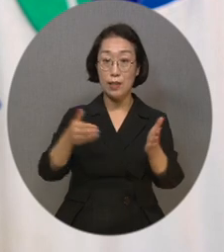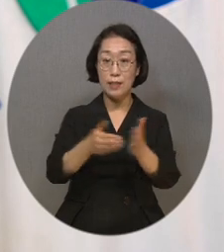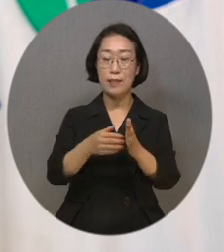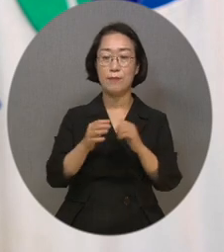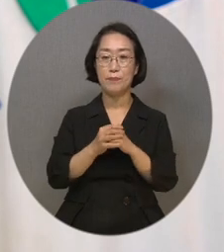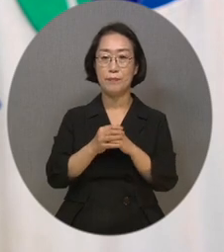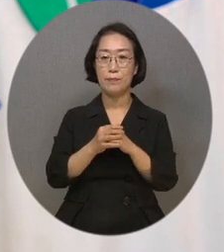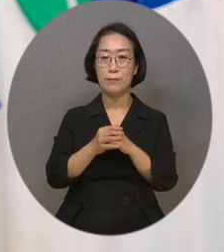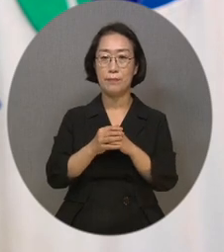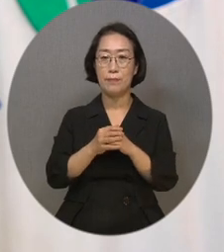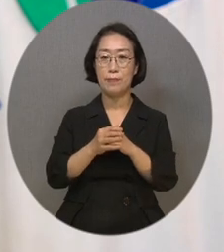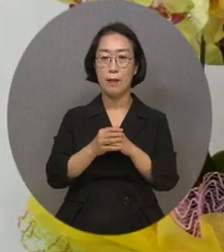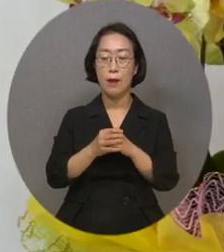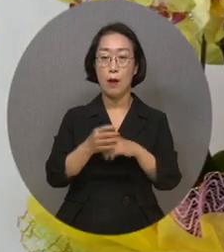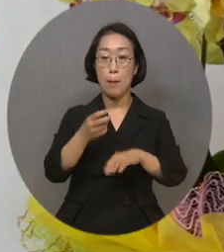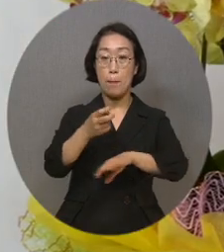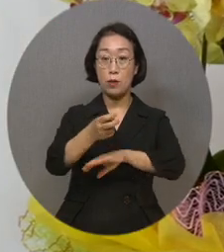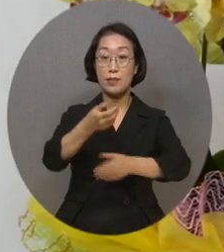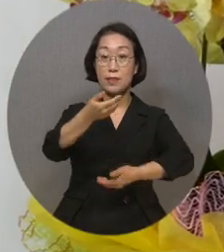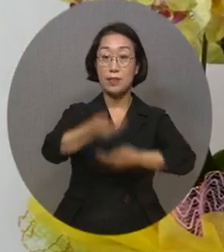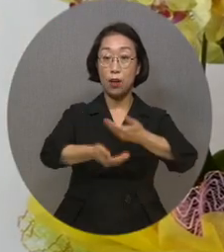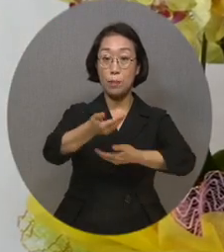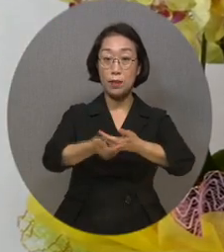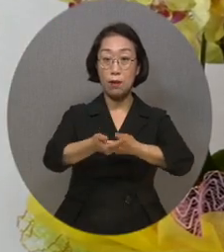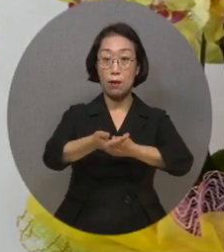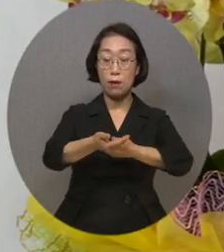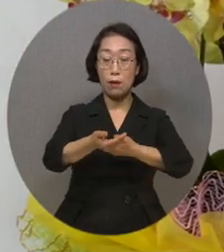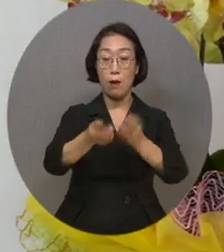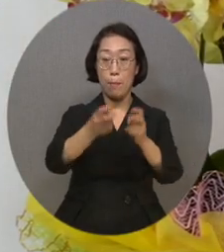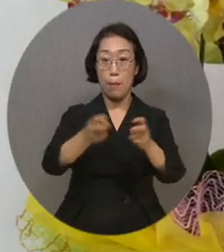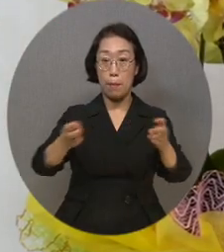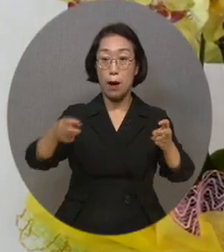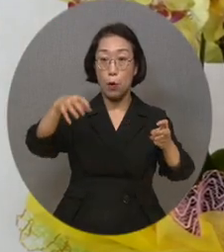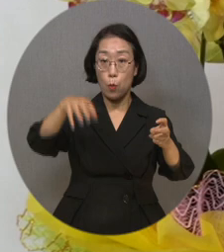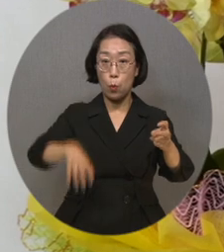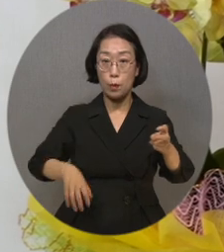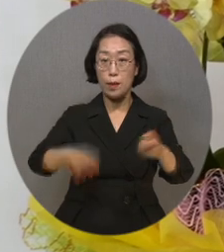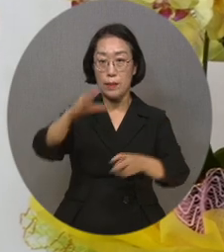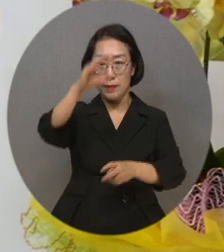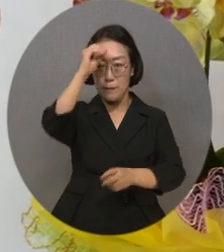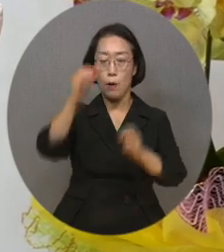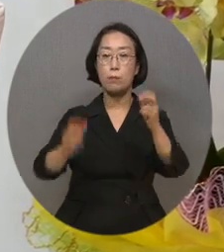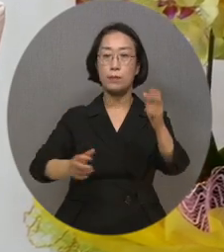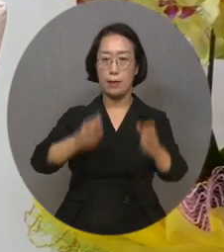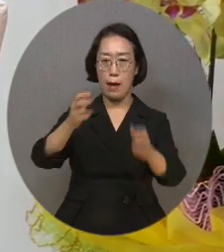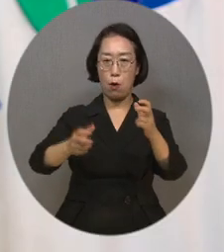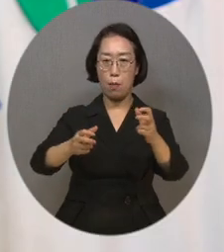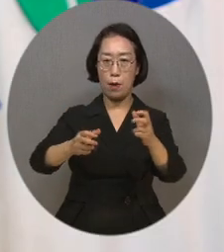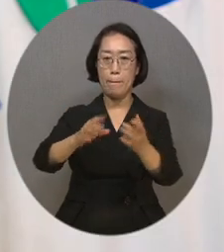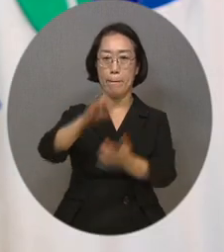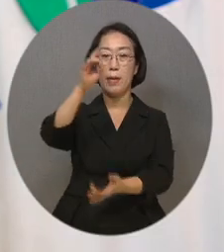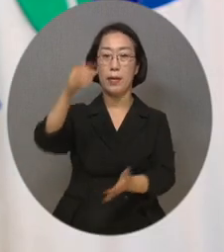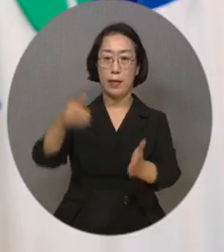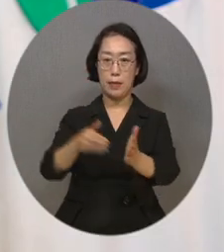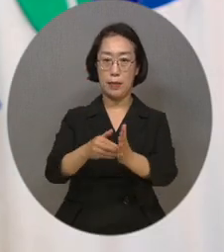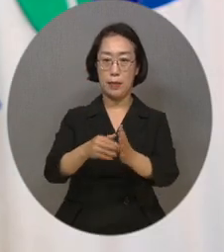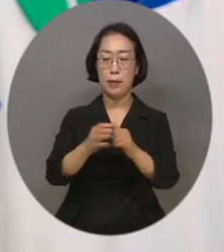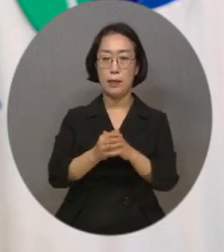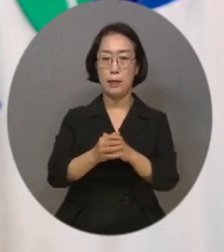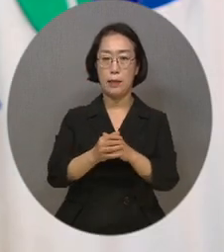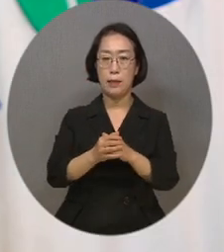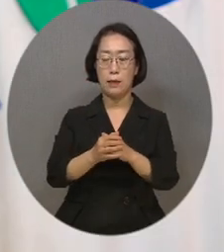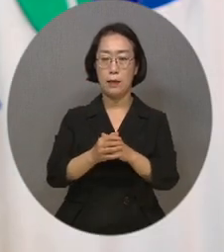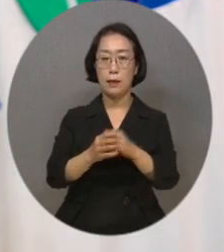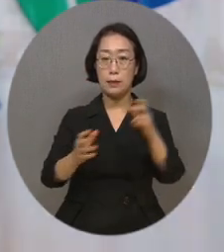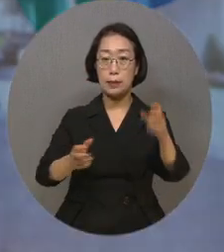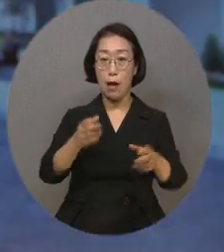그 터미널 도시재생 혁신지구 국가 시범 사업에 저희가 선정이 됐습니다. 이게 총